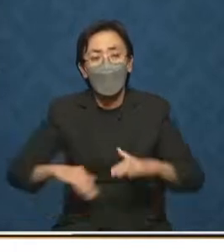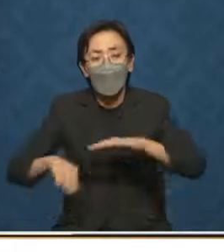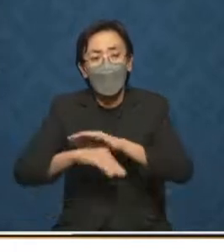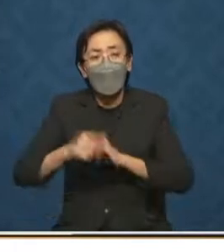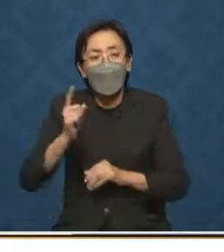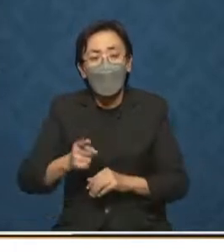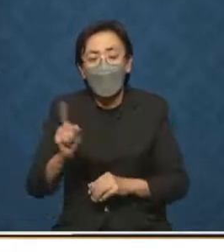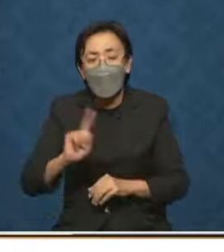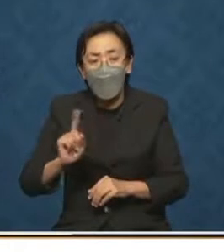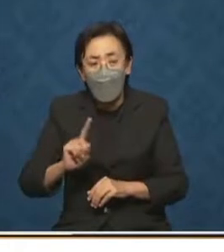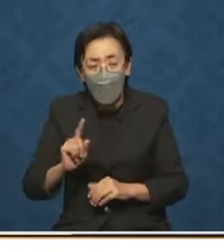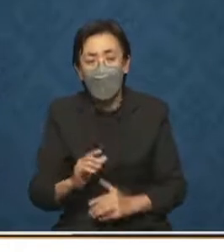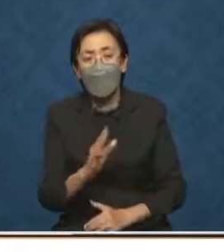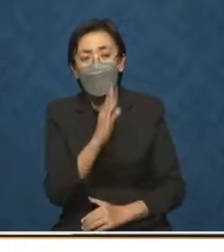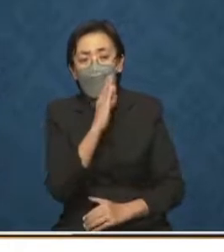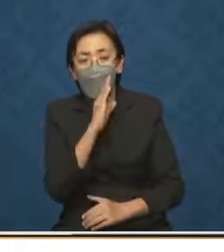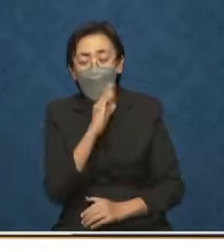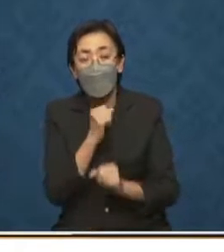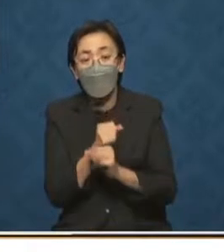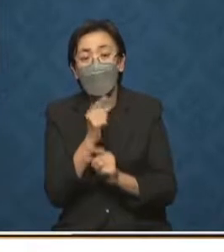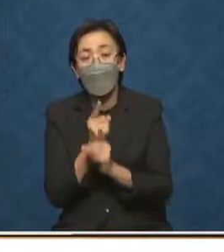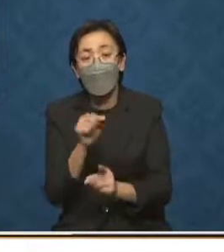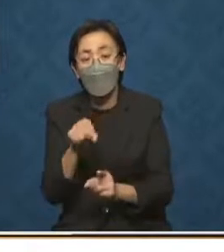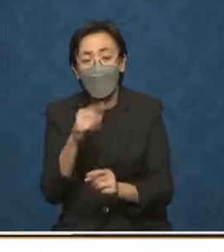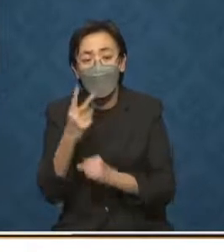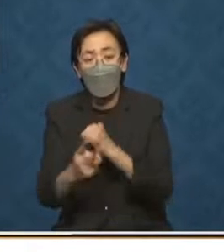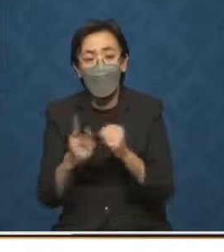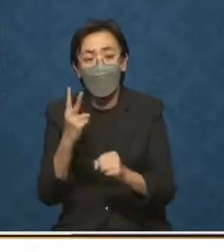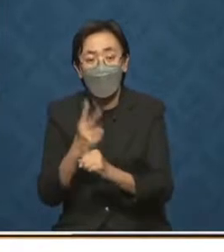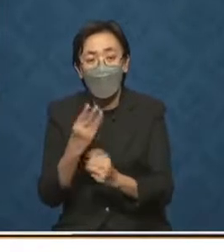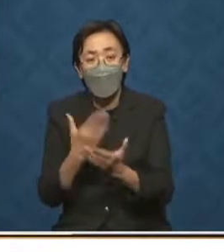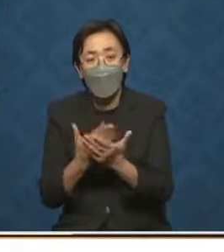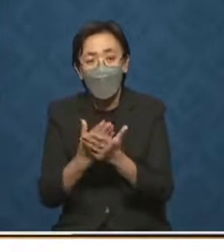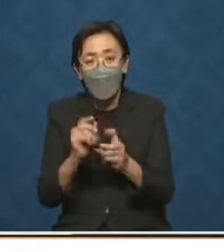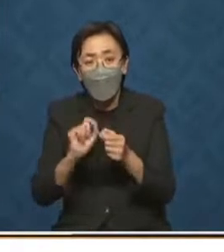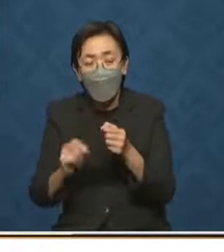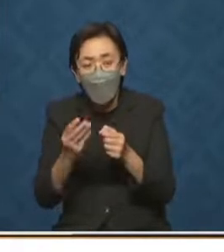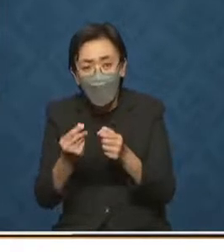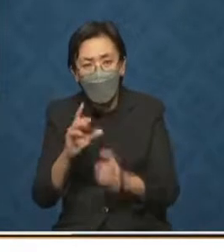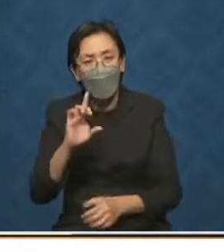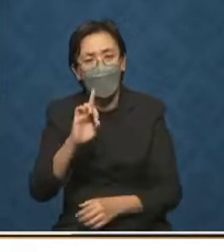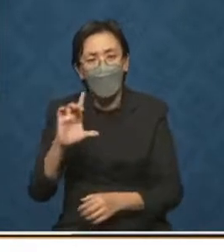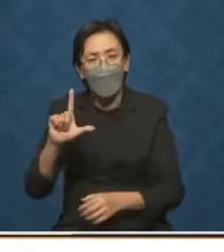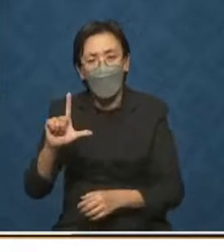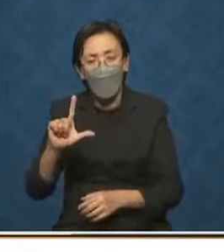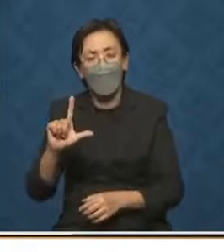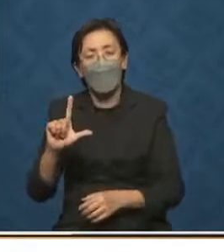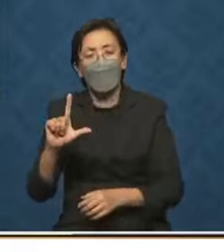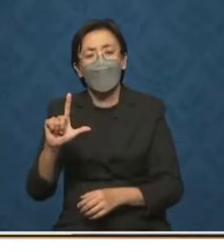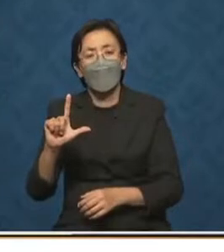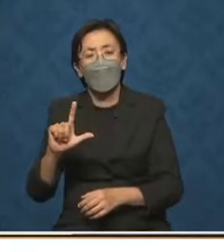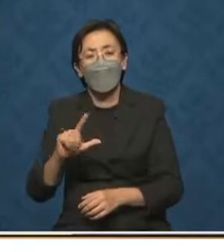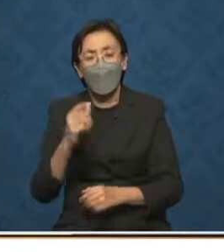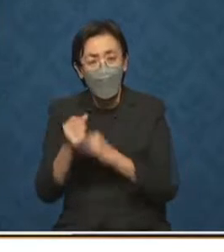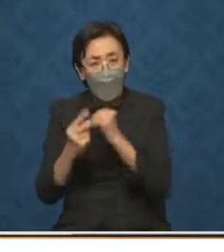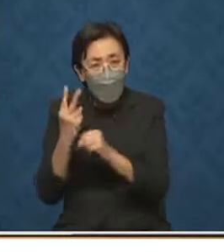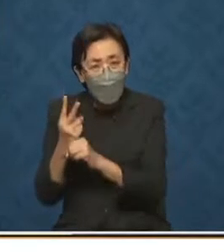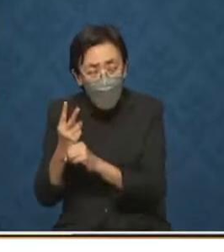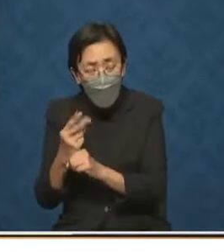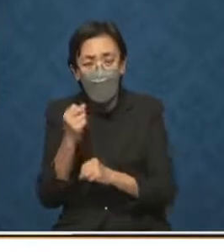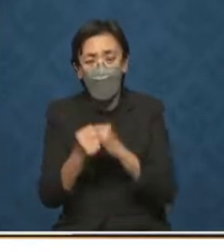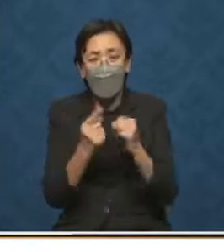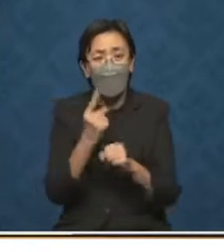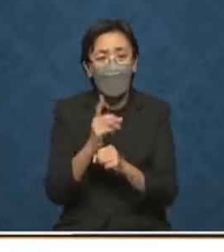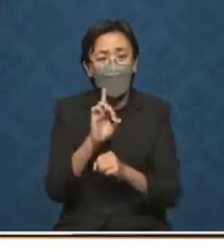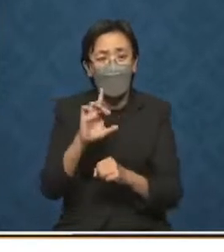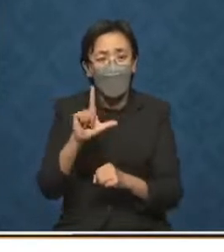ๆ แล้ถ้าทำดำเนนการอย่นั้น 2 ปีจะประหยัด 800ไม่ใช่ปีและ 800แต่ในายคเองก็ไม่ร